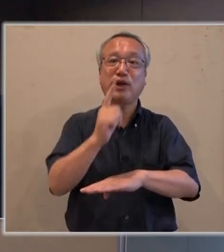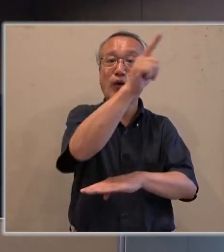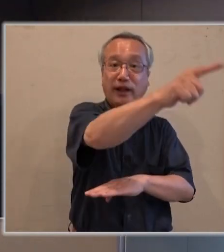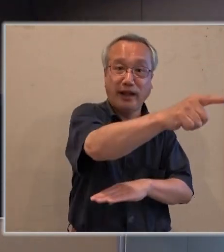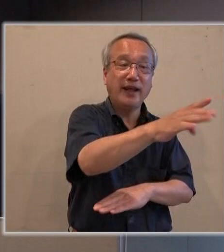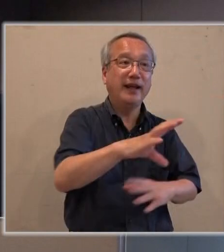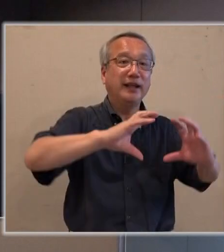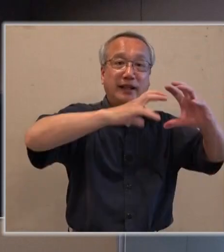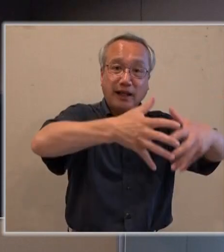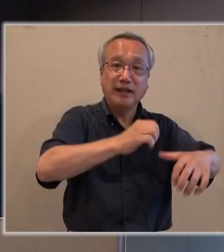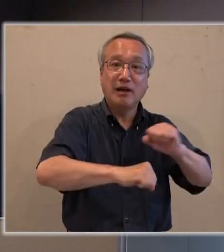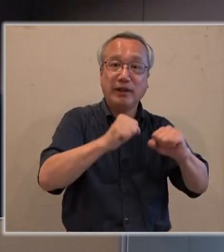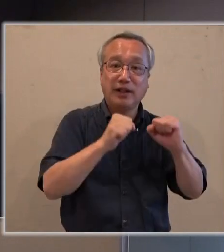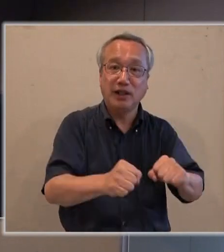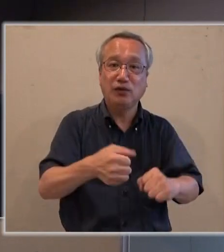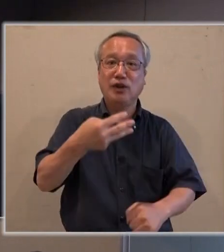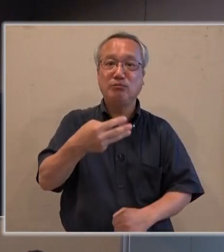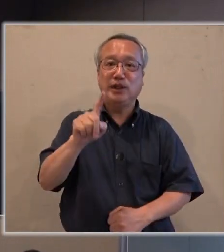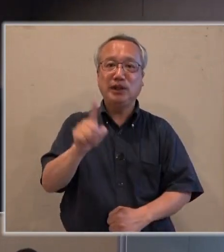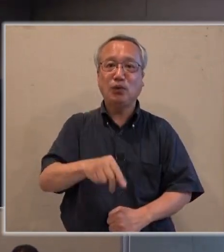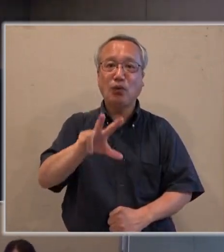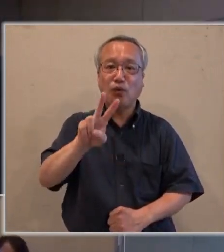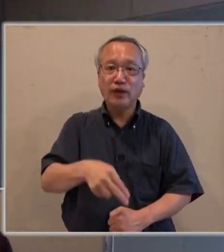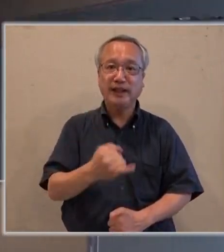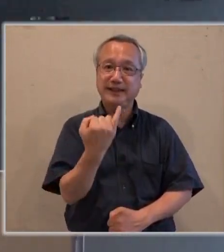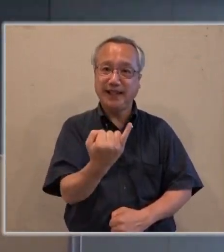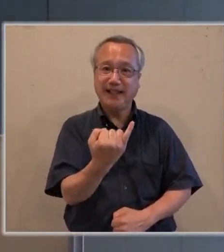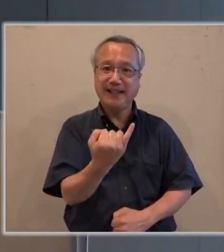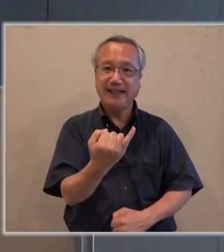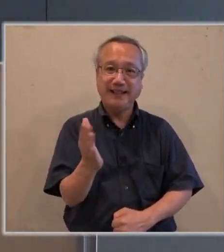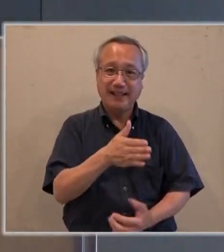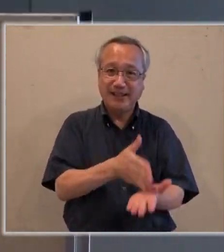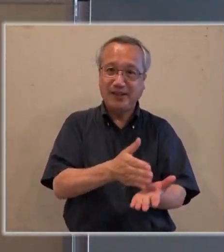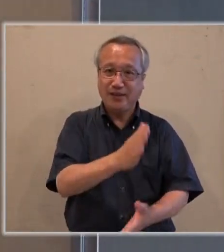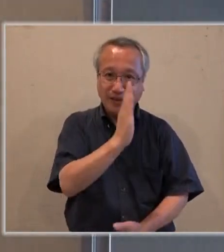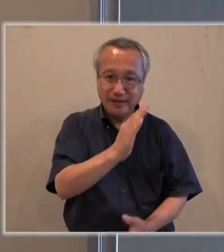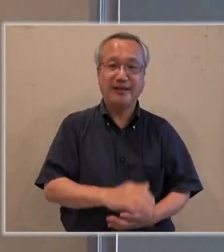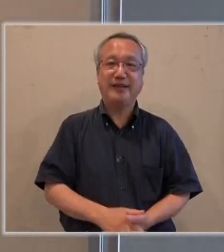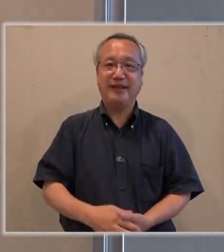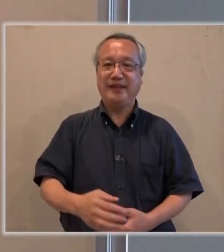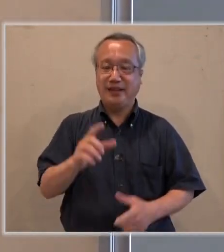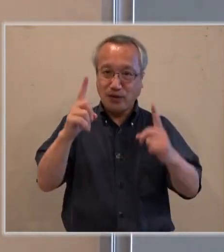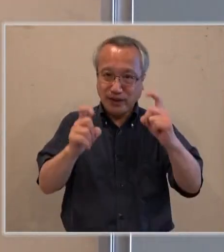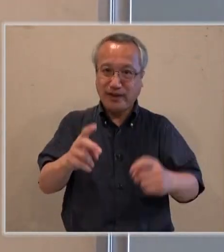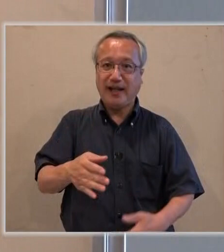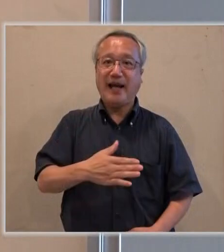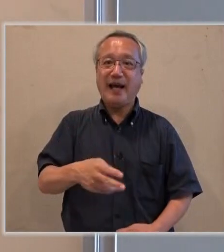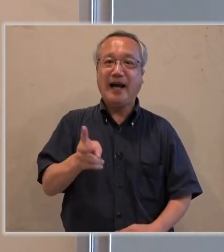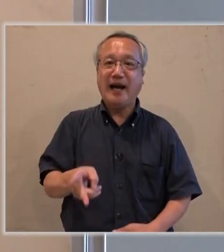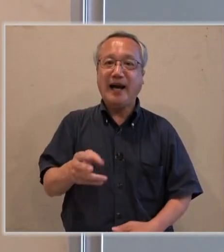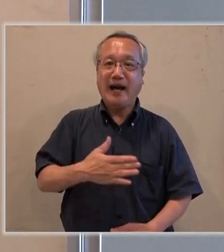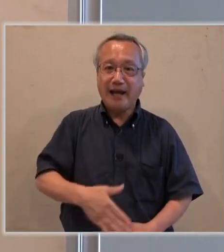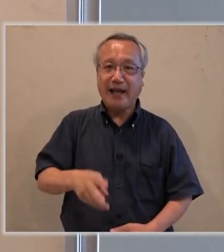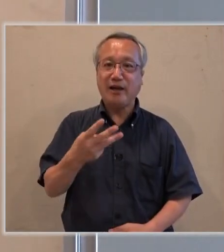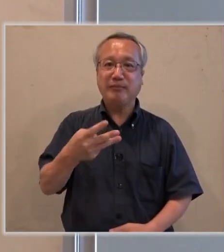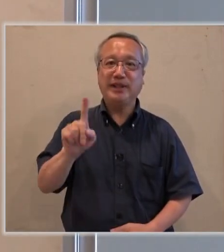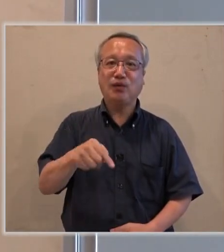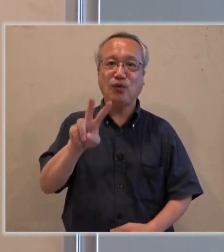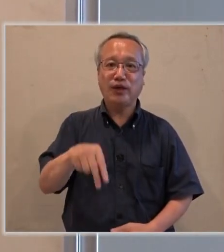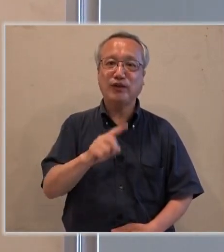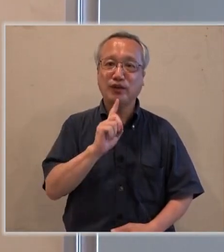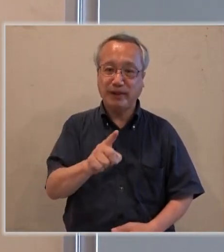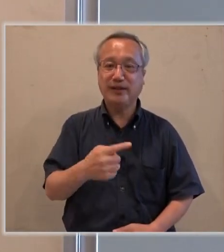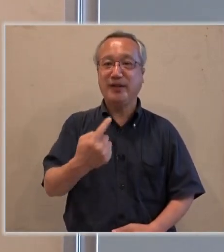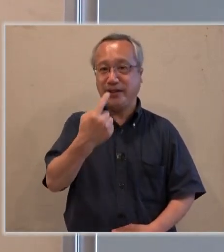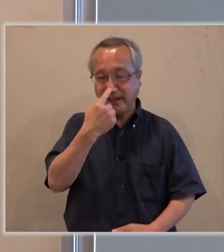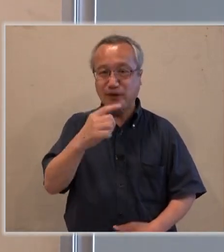張っているみのりちゃんから次お願いいたします。 こんにちは、原みのりと申します。本日は私のオリンピックジャー